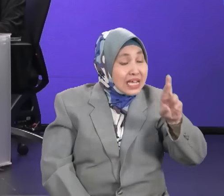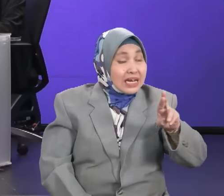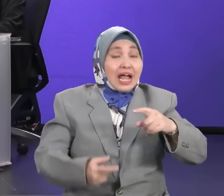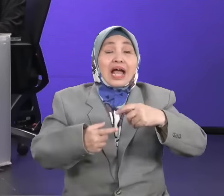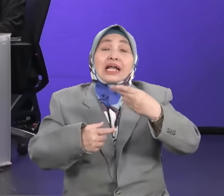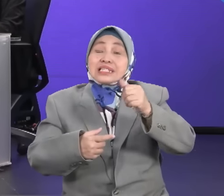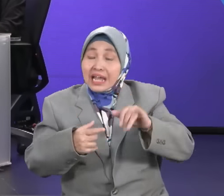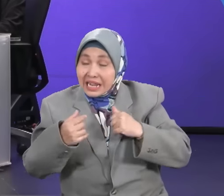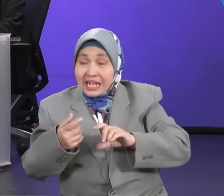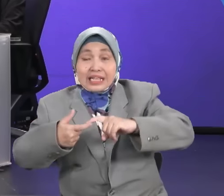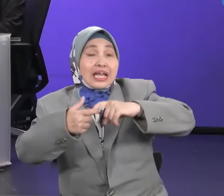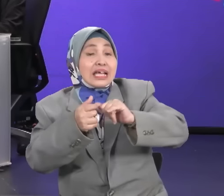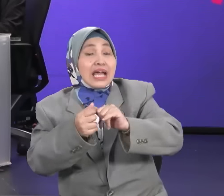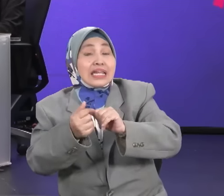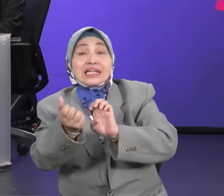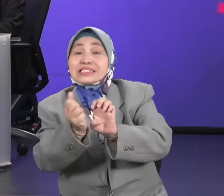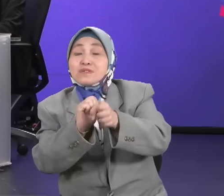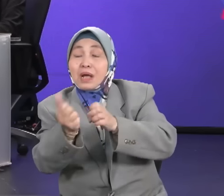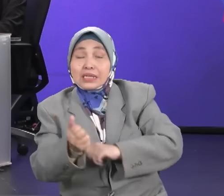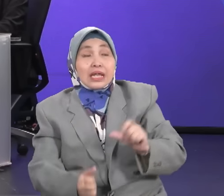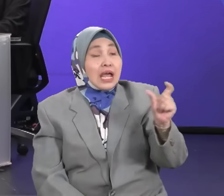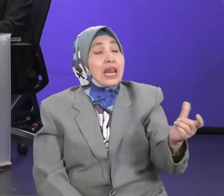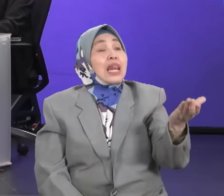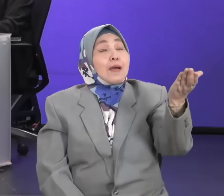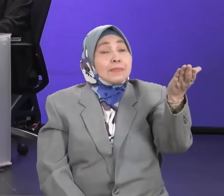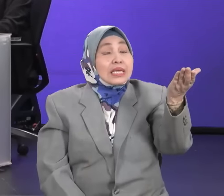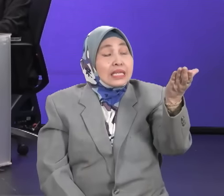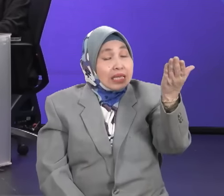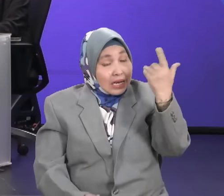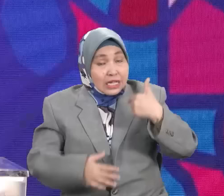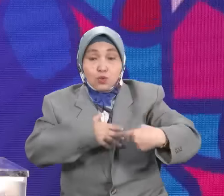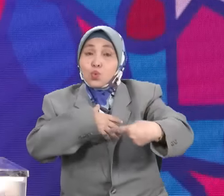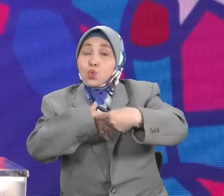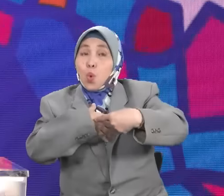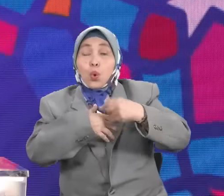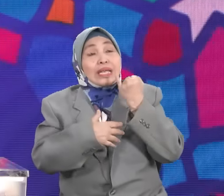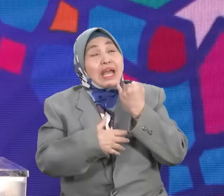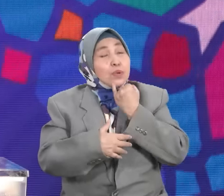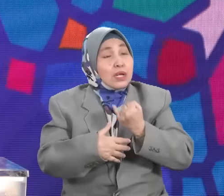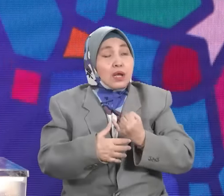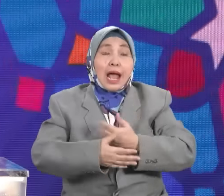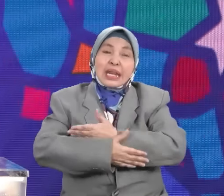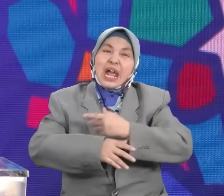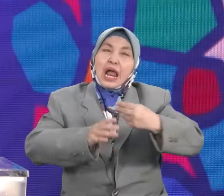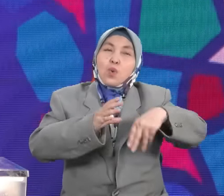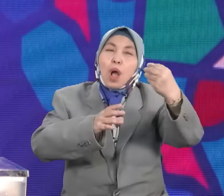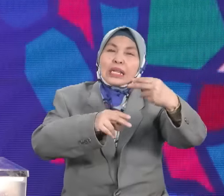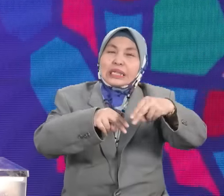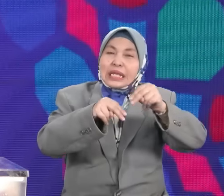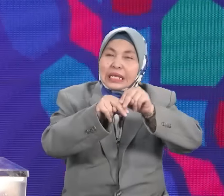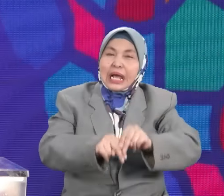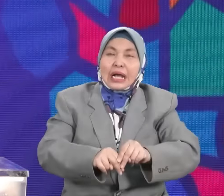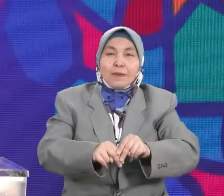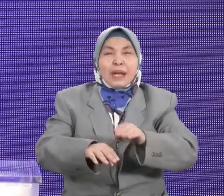Ismail Ismail adalah nabi yang dituduh mereka sebagai anak luar nikah kepada Nabi